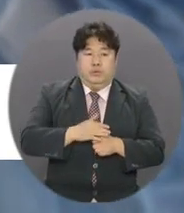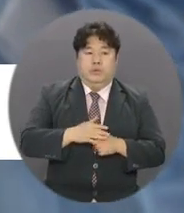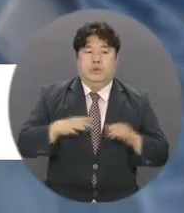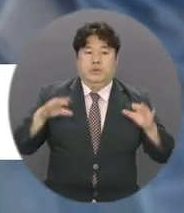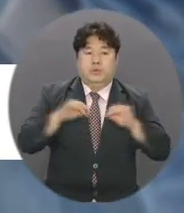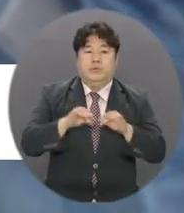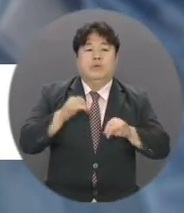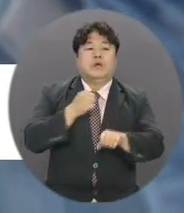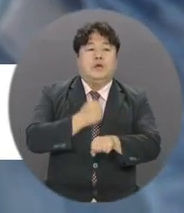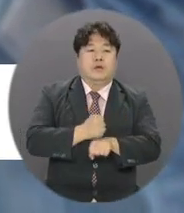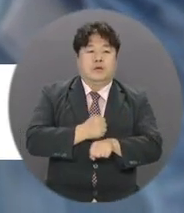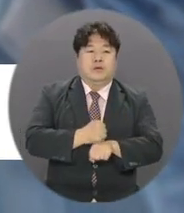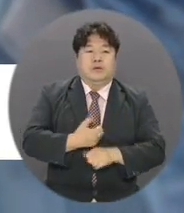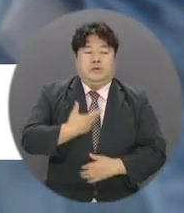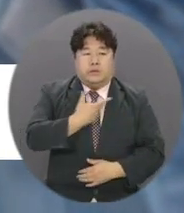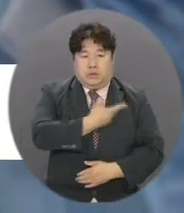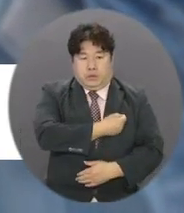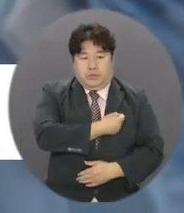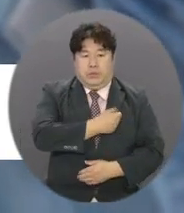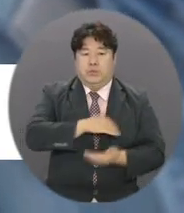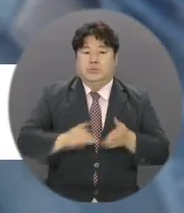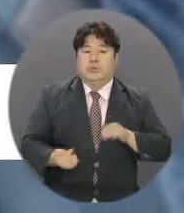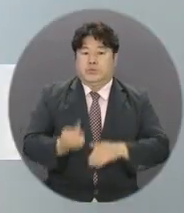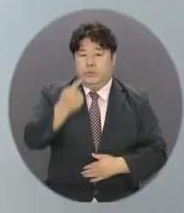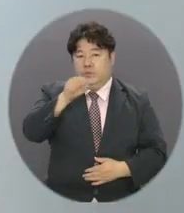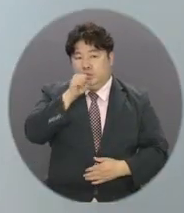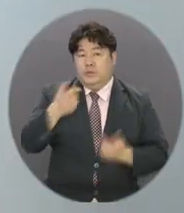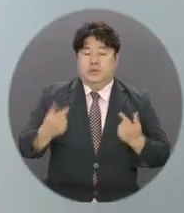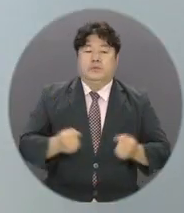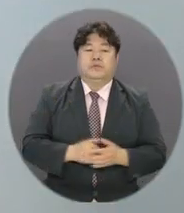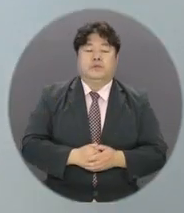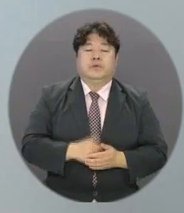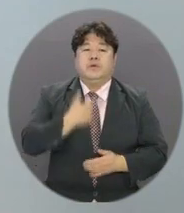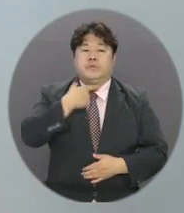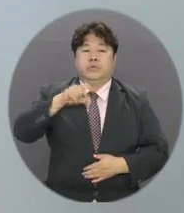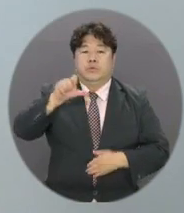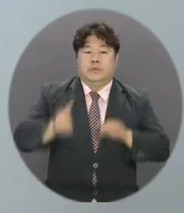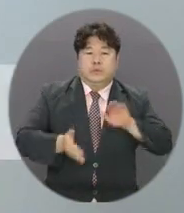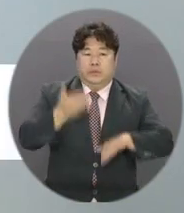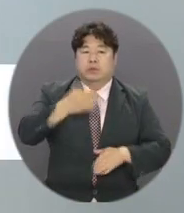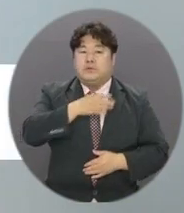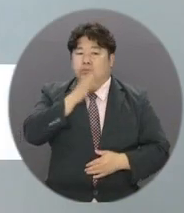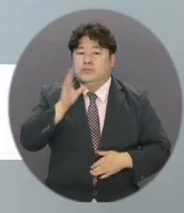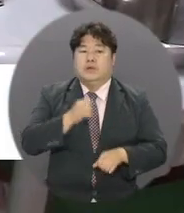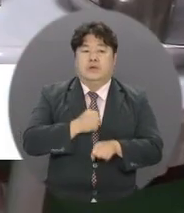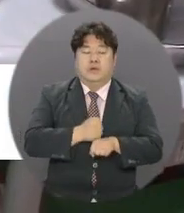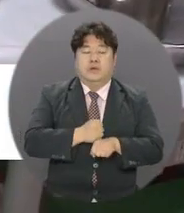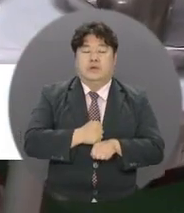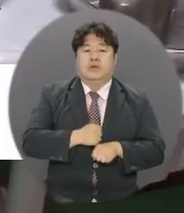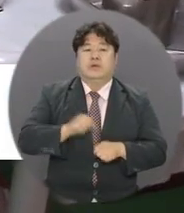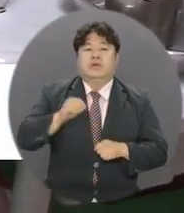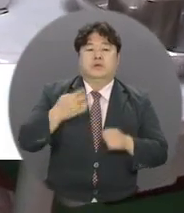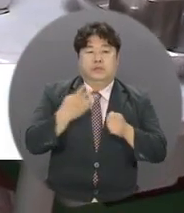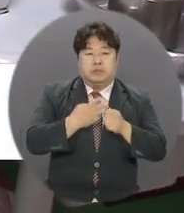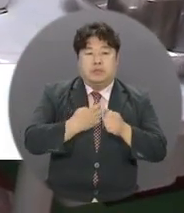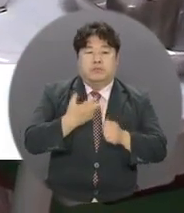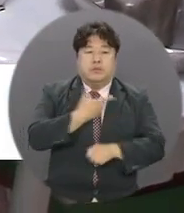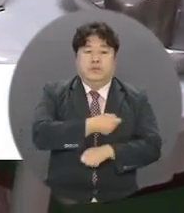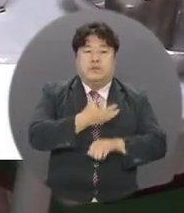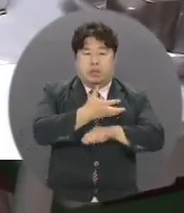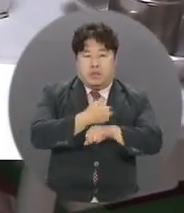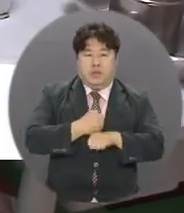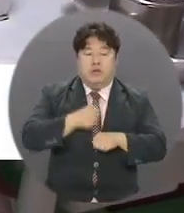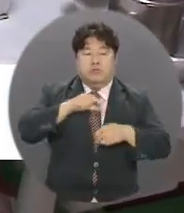좀 동의를 해서 접종률을 높였으면 좋겠습니다. 65세 이상 고령층을 대상으로 한 부스터샷 예약도